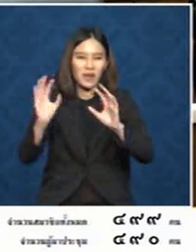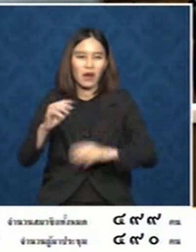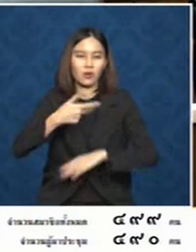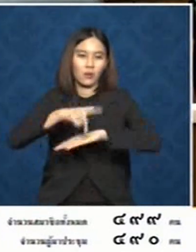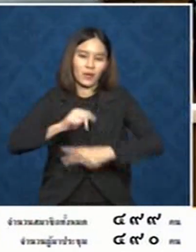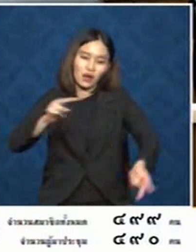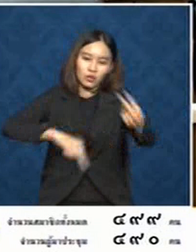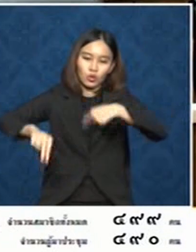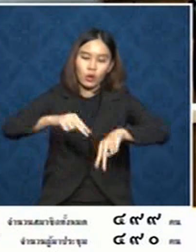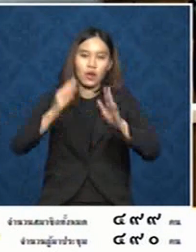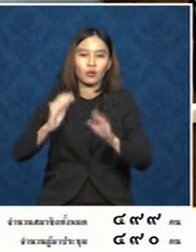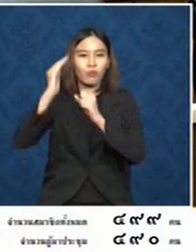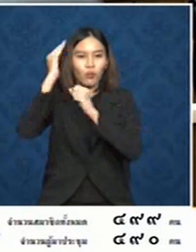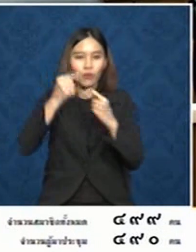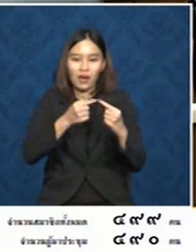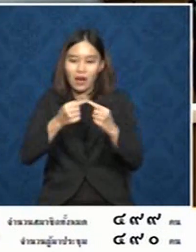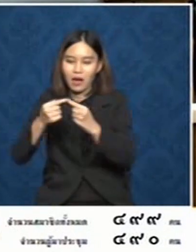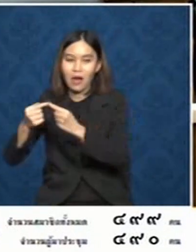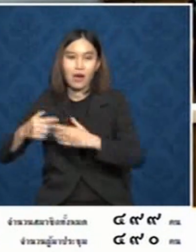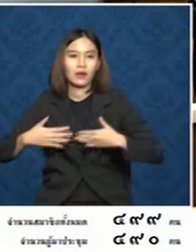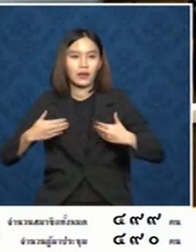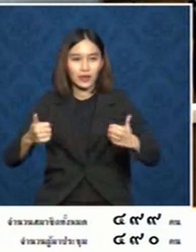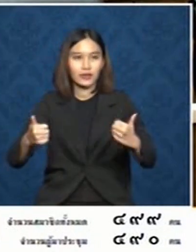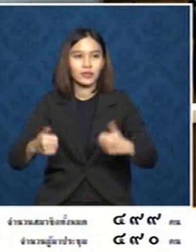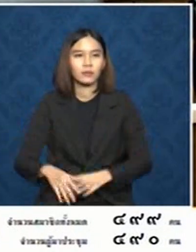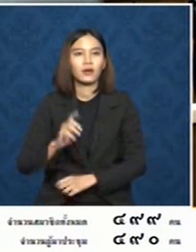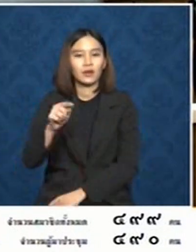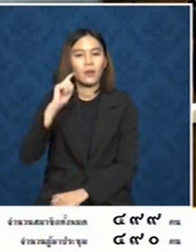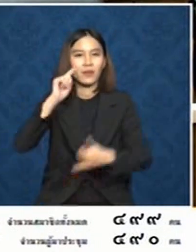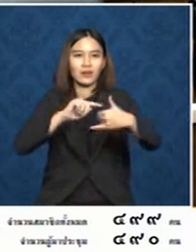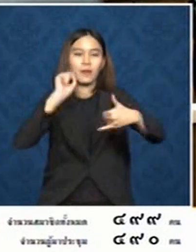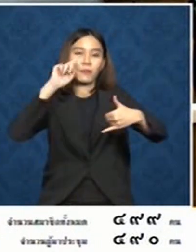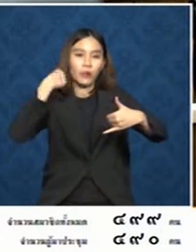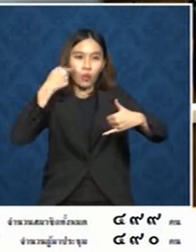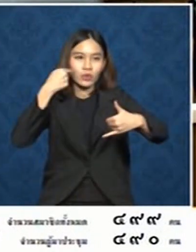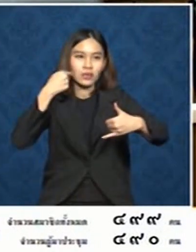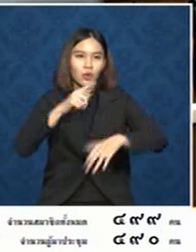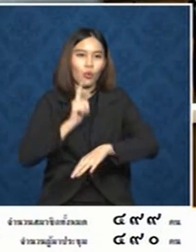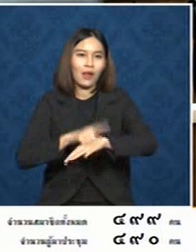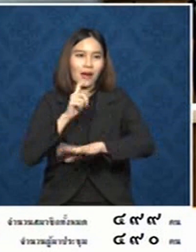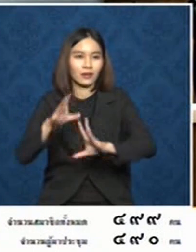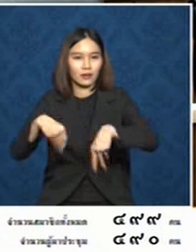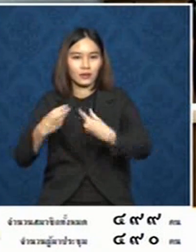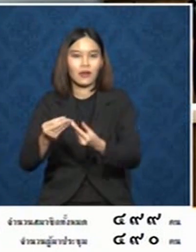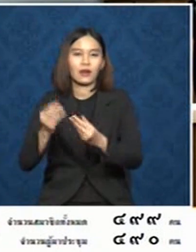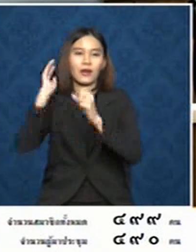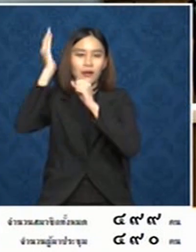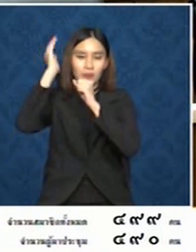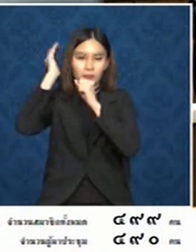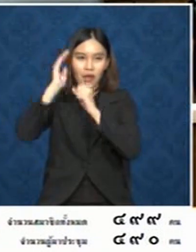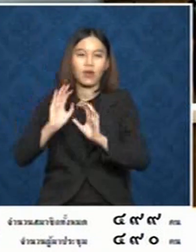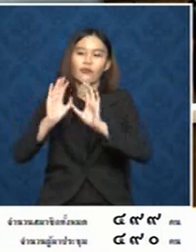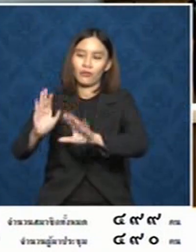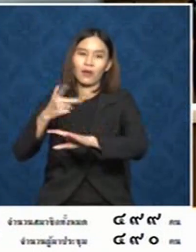อภิปรายเนี่ยดำเนินการเป็นได้ด้วยดีครับน้องก็เป็นรีเสียสละเวลามาเพื่ออภิปรายนะครับเพราะฉนั้นฝากท่าน